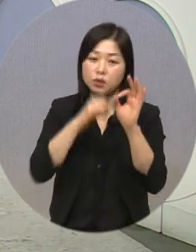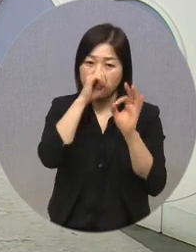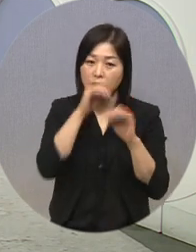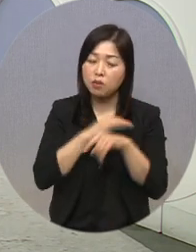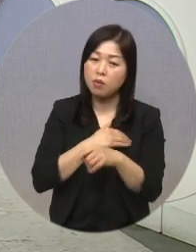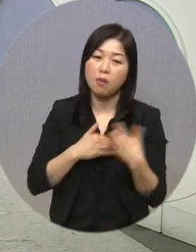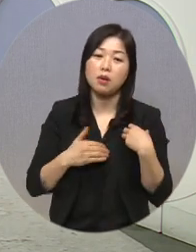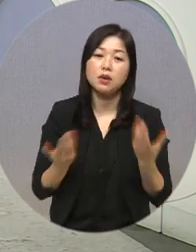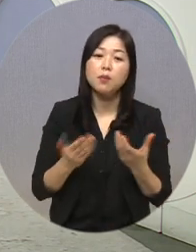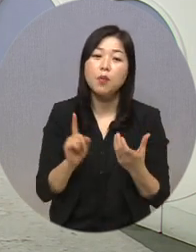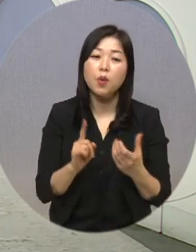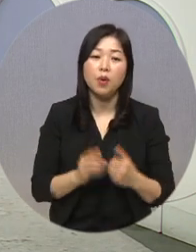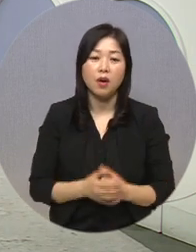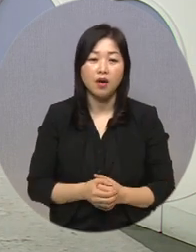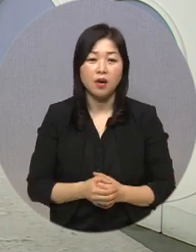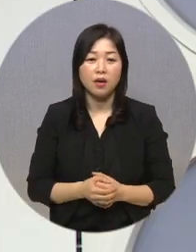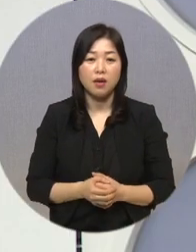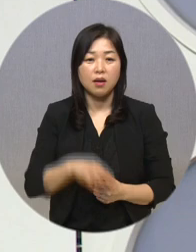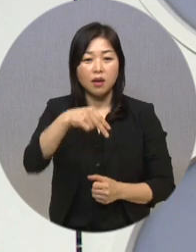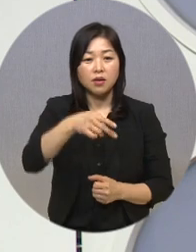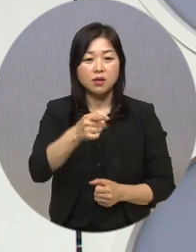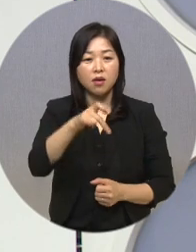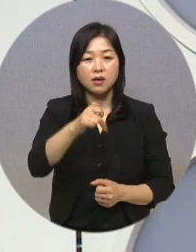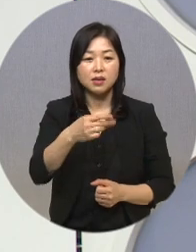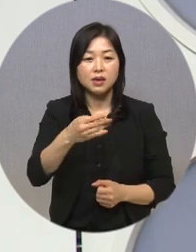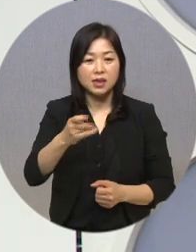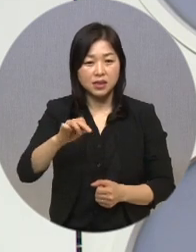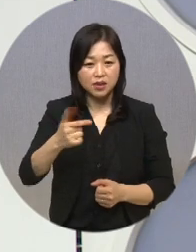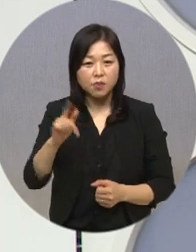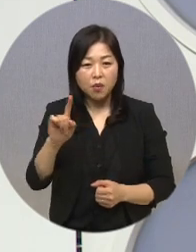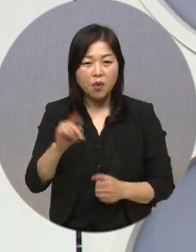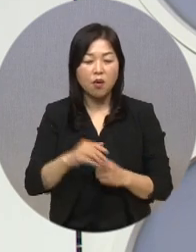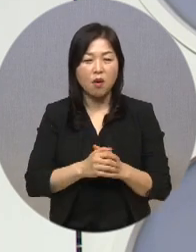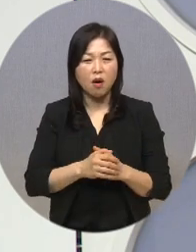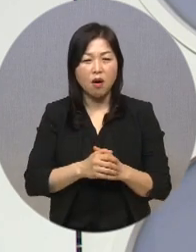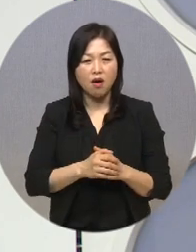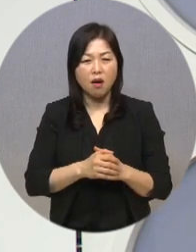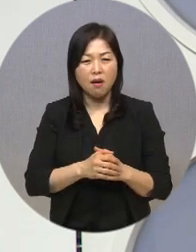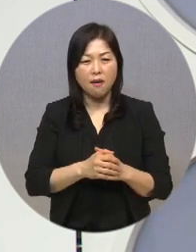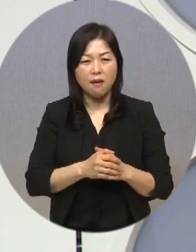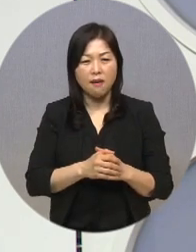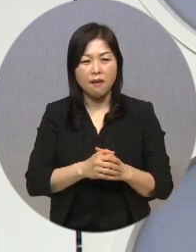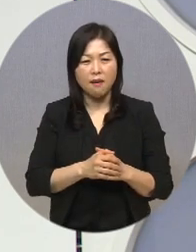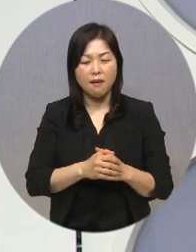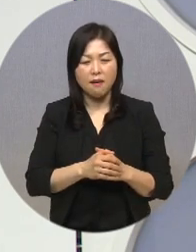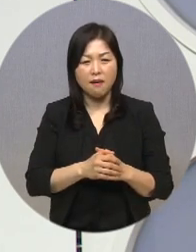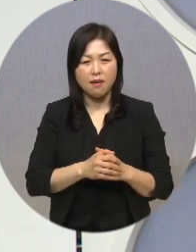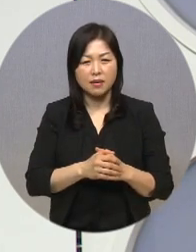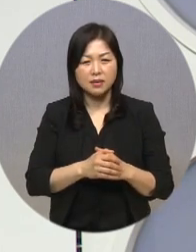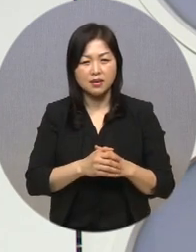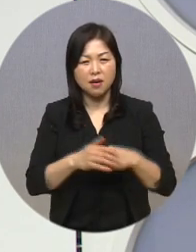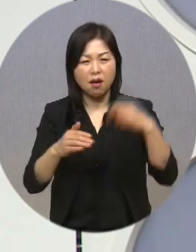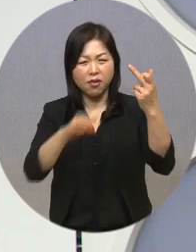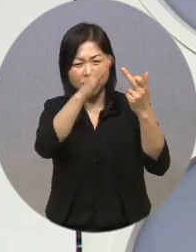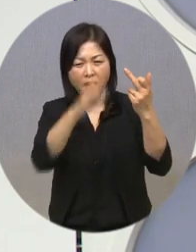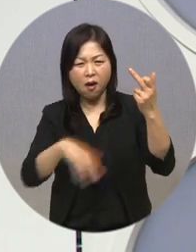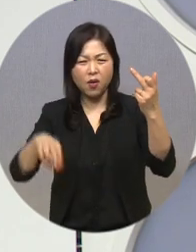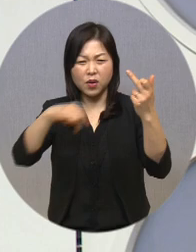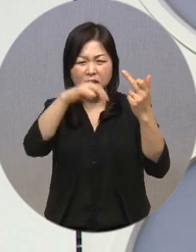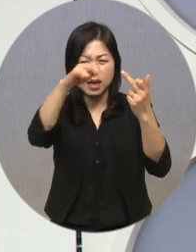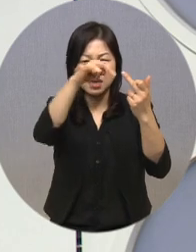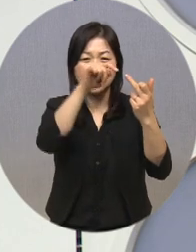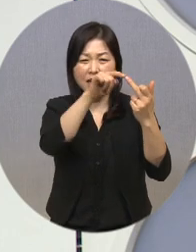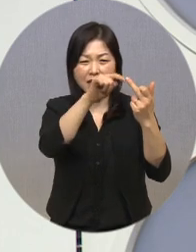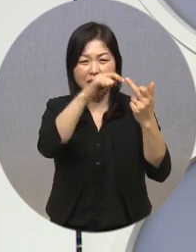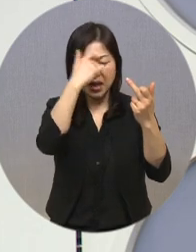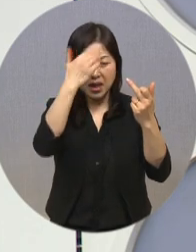거냐 그러니까는 서큘레이션이라고 저 언덕 꼭대기에 그 옛날 이제 그때는